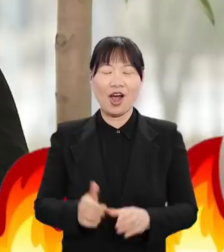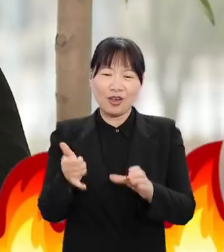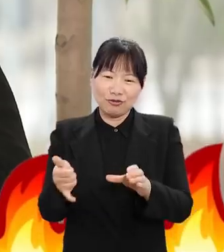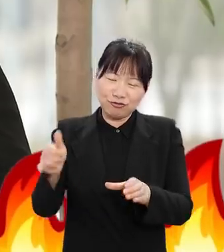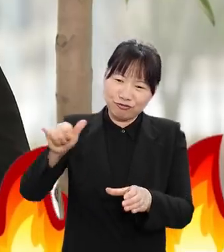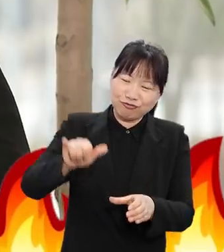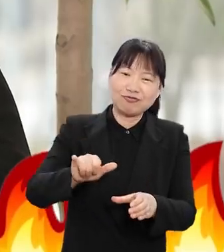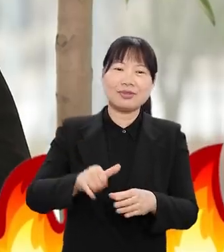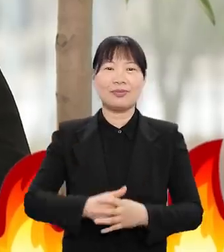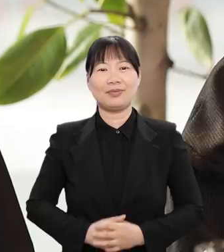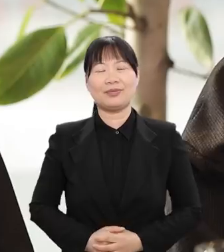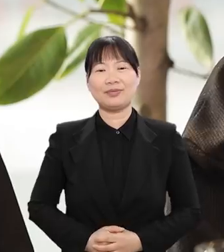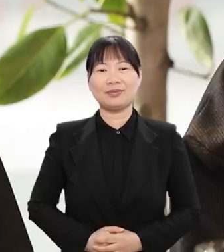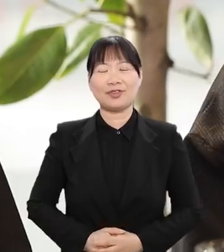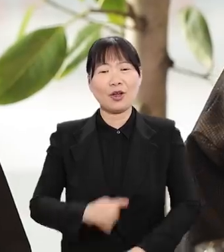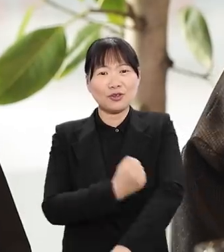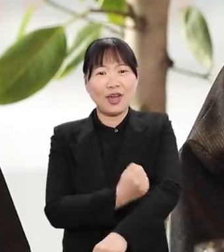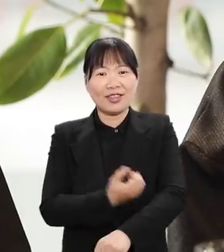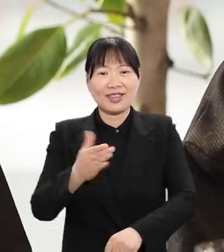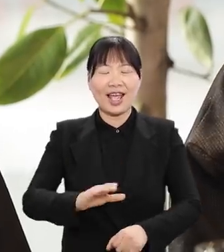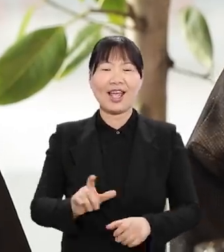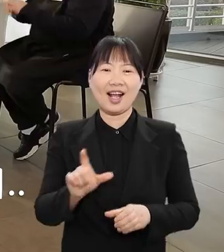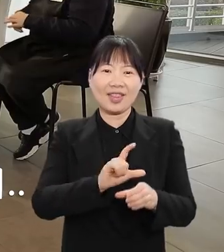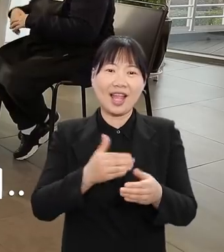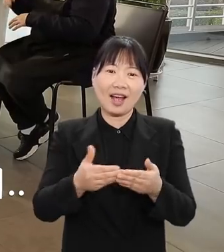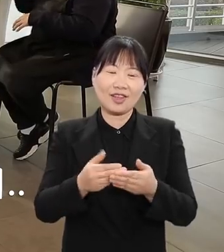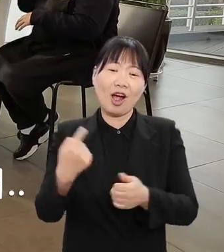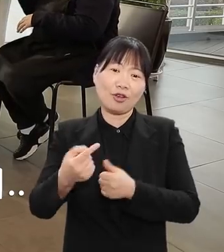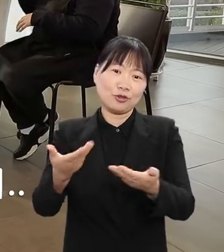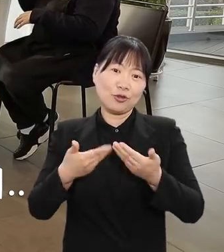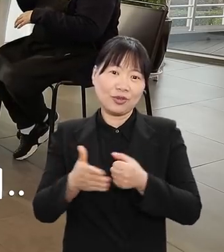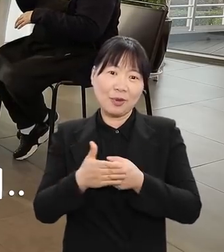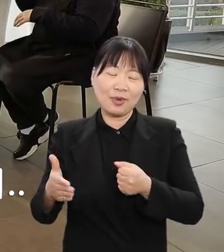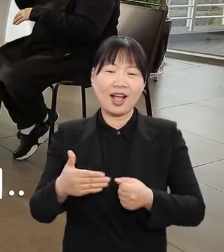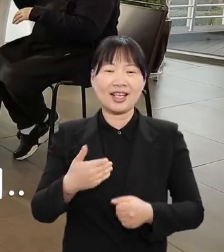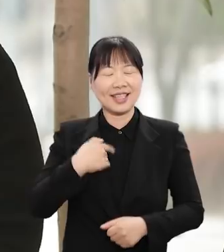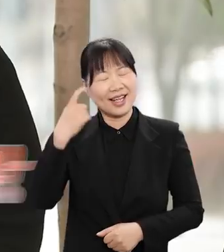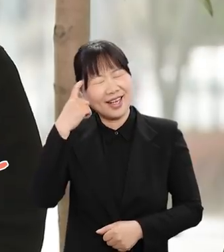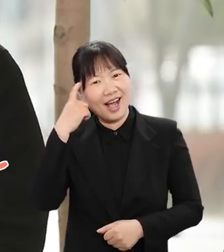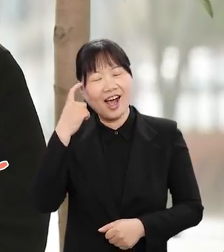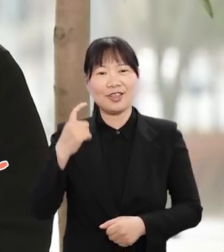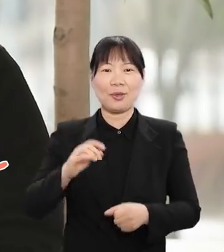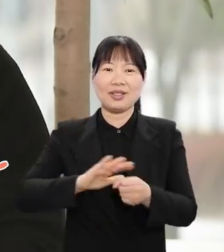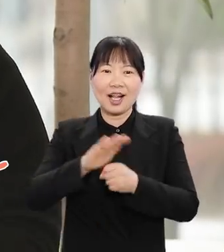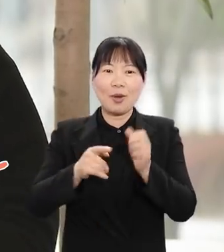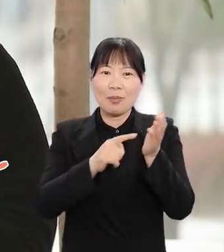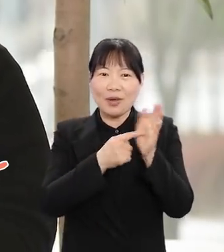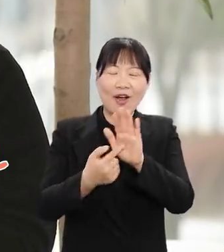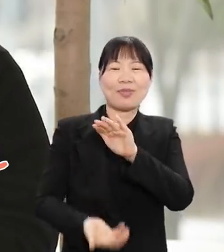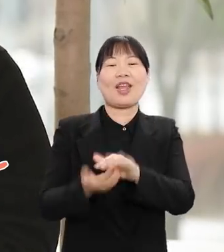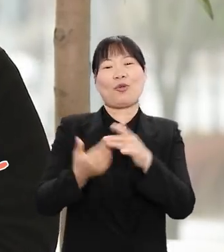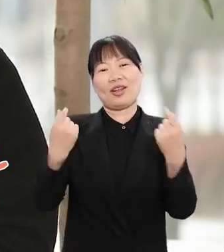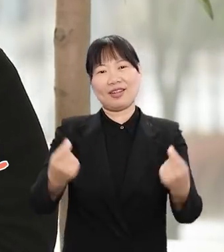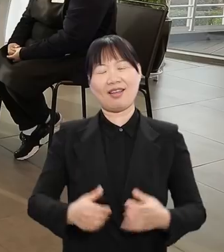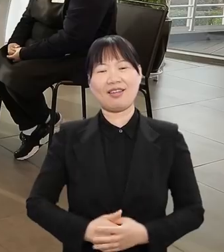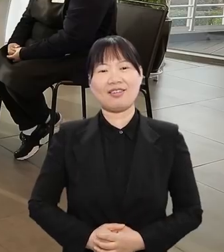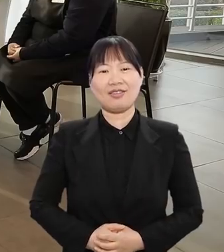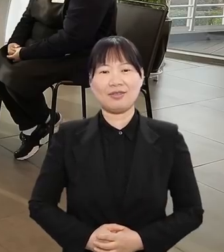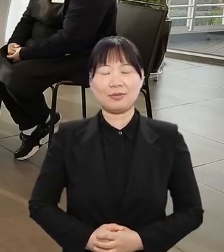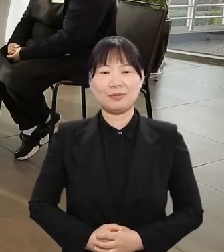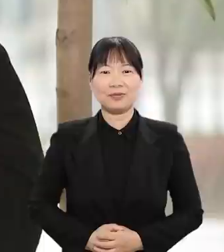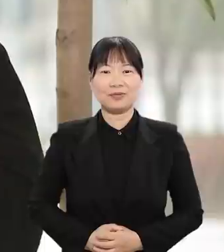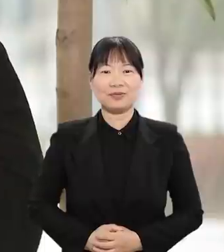소밥줘 부전자퍼 그렇게 하고 했는데 이제 라떼아트를 좀 알려주신다고 하셔서 제가 생각했을 때 로맨틱의 끝이에요.